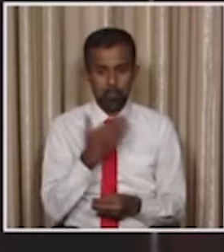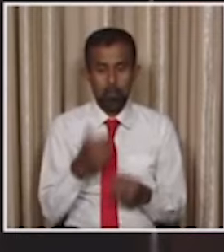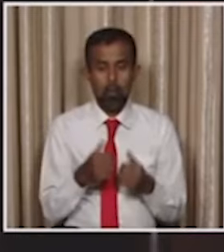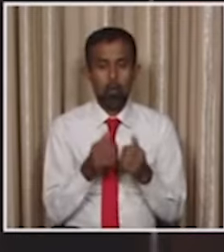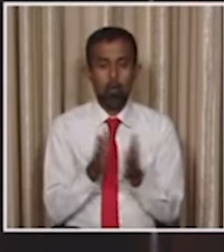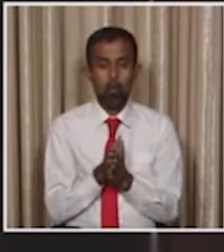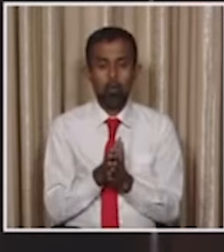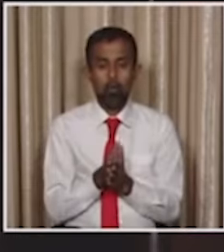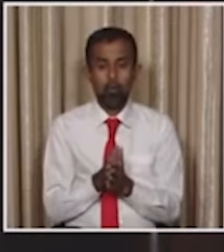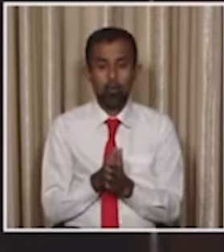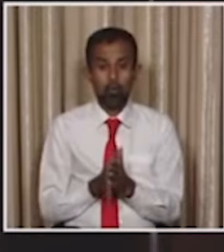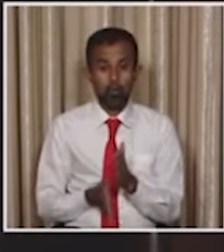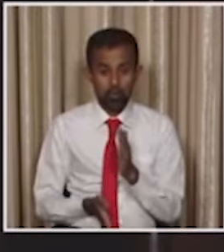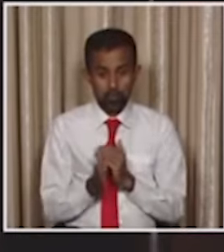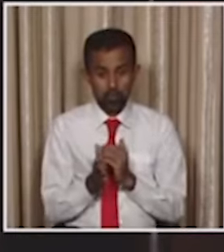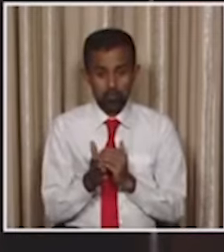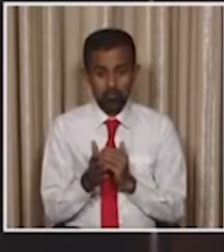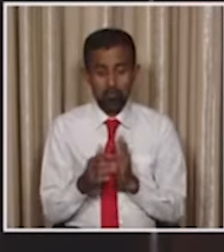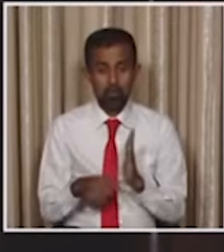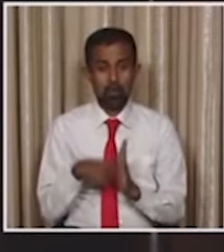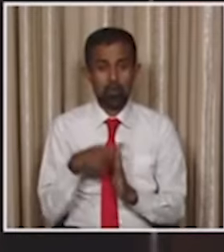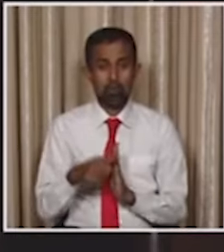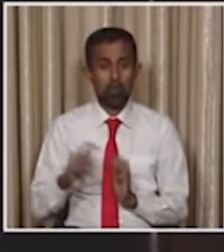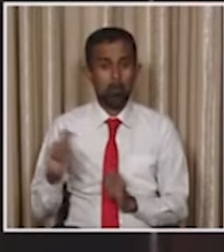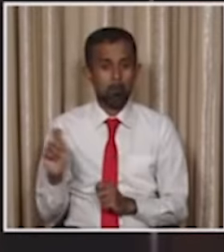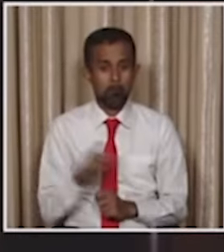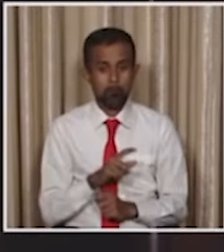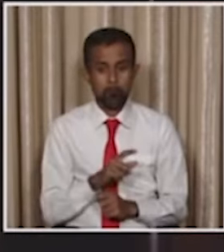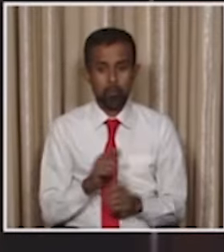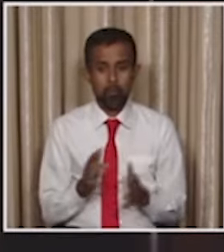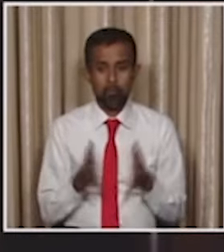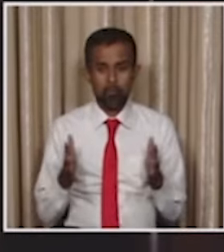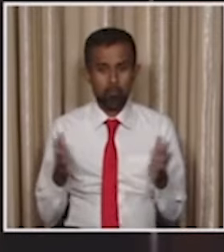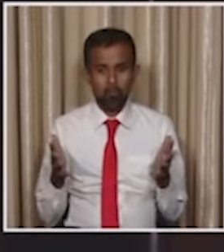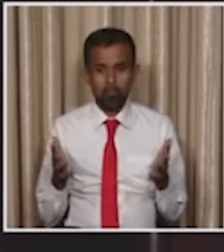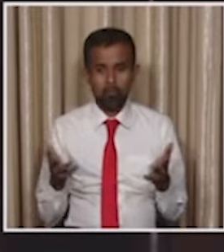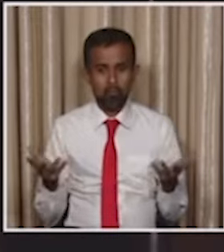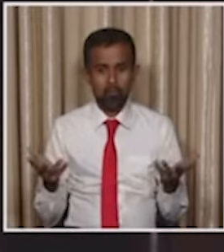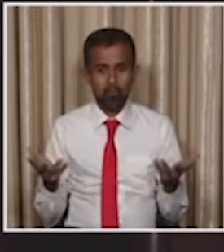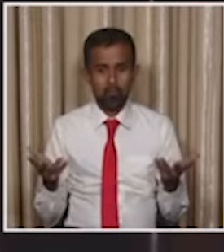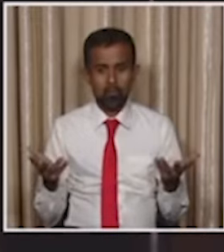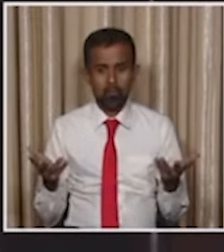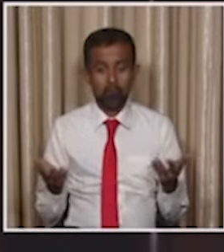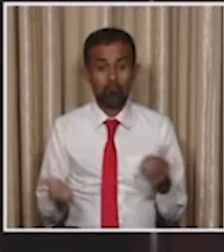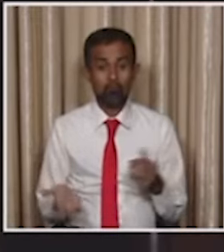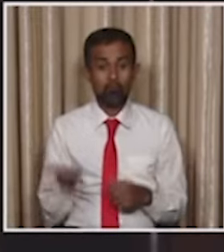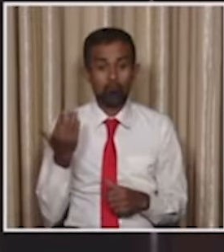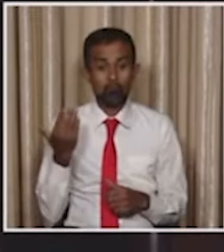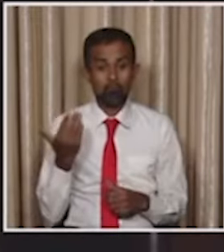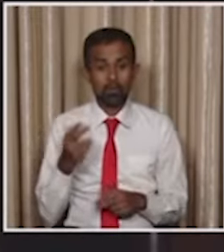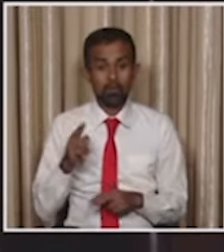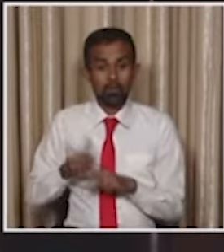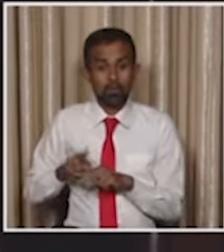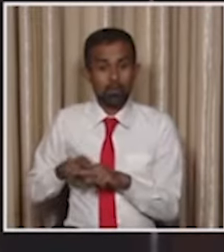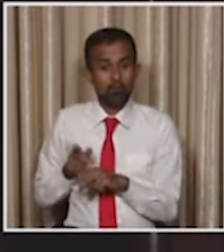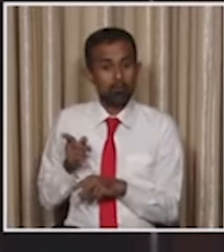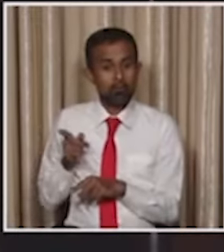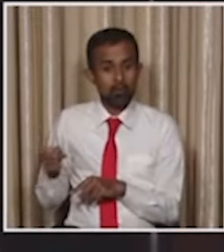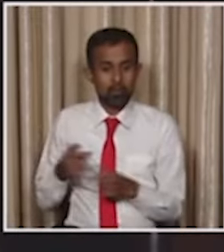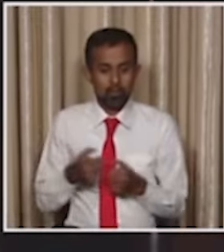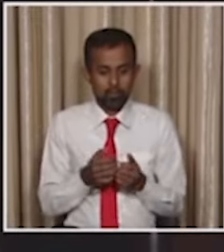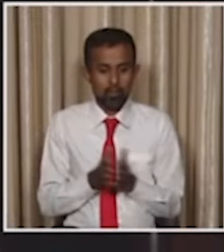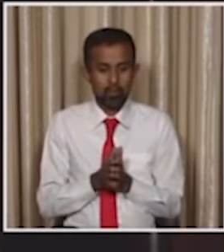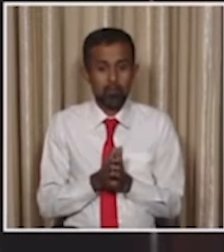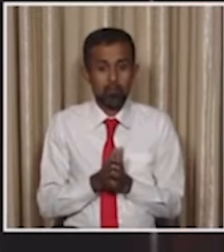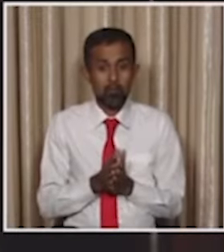හරහා කරලා තිබෙන්නේ මේ රටේ ආදායම් මාර්ග පුළුල් කරගන්න වඩා කරලා තිබෙන්නේ ගජමිතුරන්ට තමන්ගේ